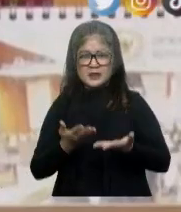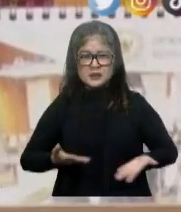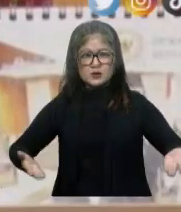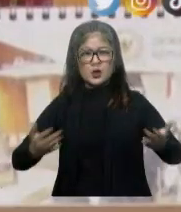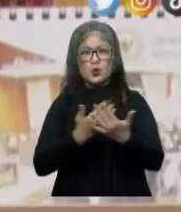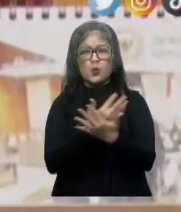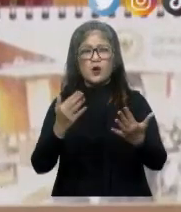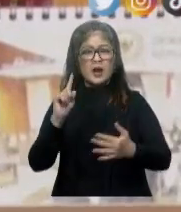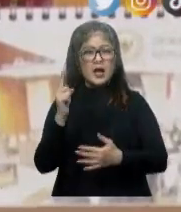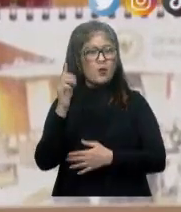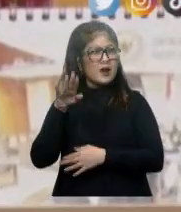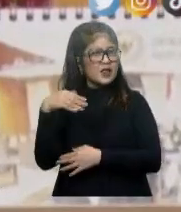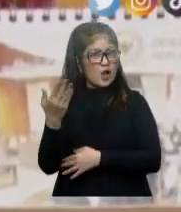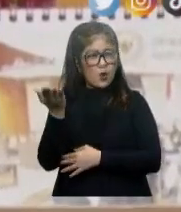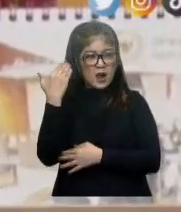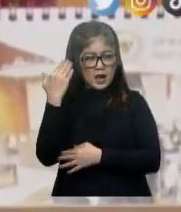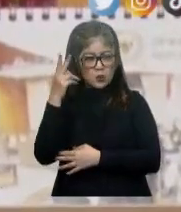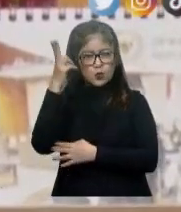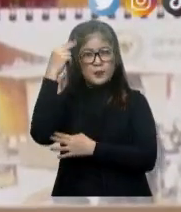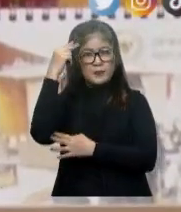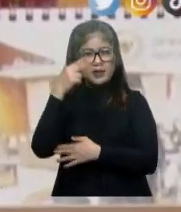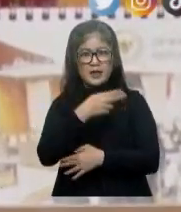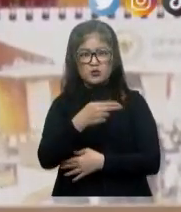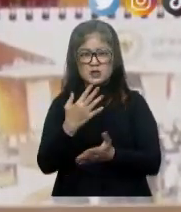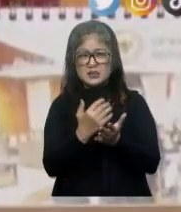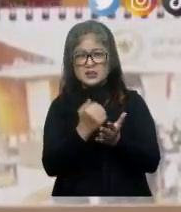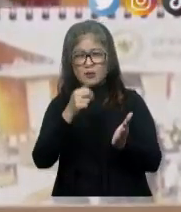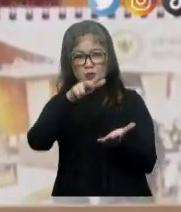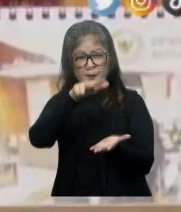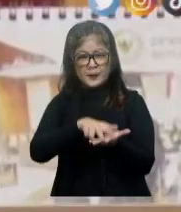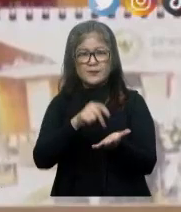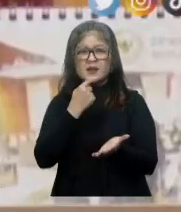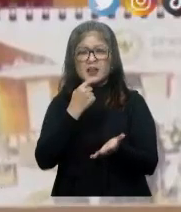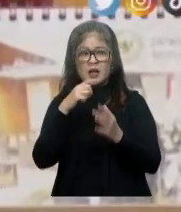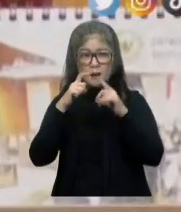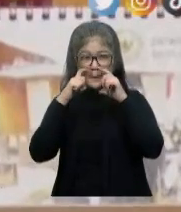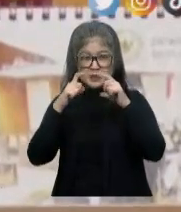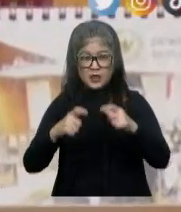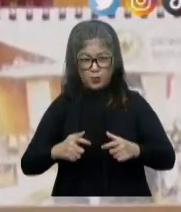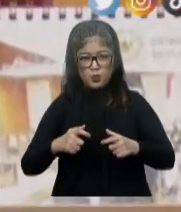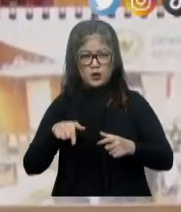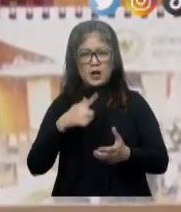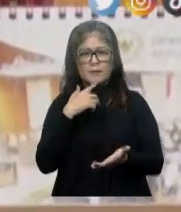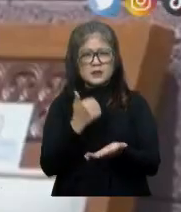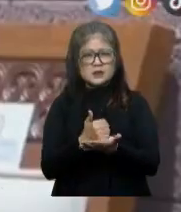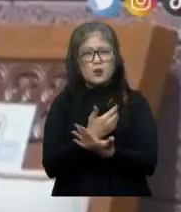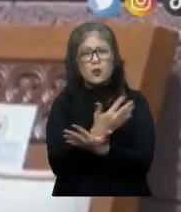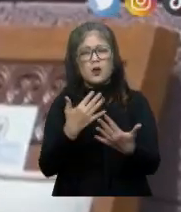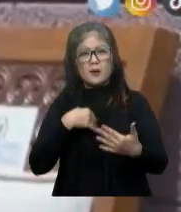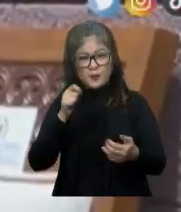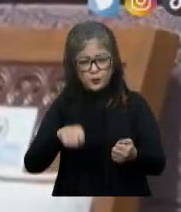terbaru pemerintah Indonesia telah mencabut kebijakan wajib menggunakan masker di tempat umum yang sebelumnya harus dilakukan oleh